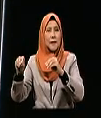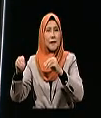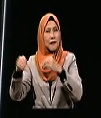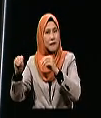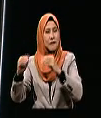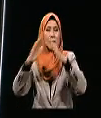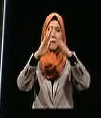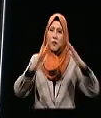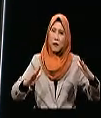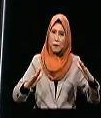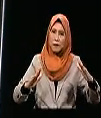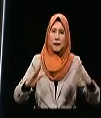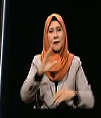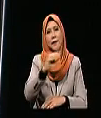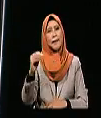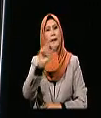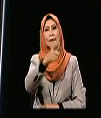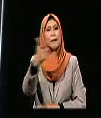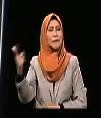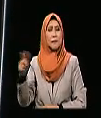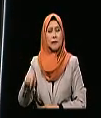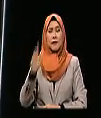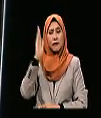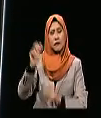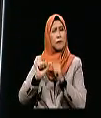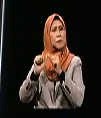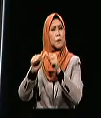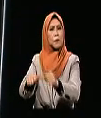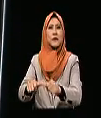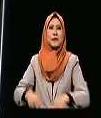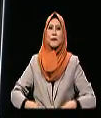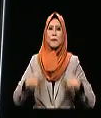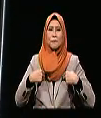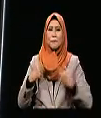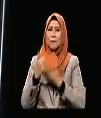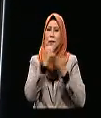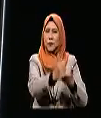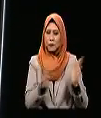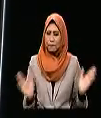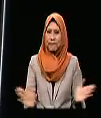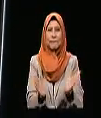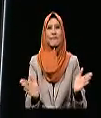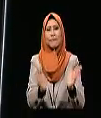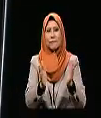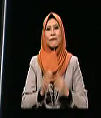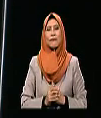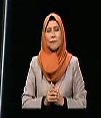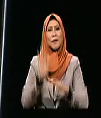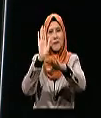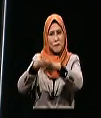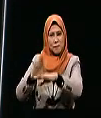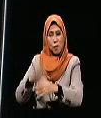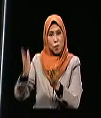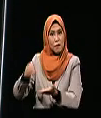property, kemudian lain-lain perkara, mereka akan teruskan kehidupan dan kita akan bagi pertolongan dan galakan. Dalam masa yang sama, kita mengajak